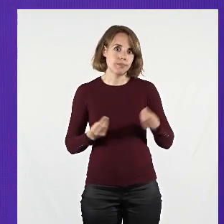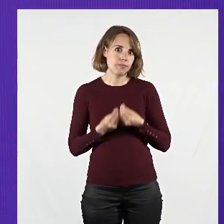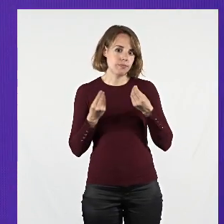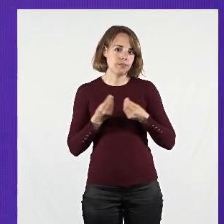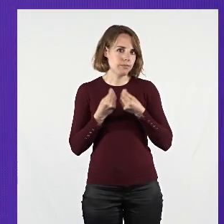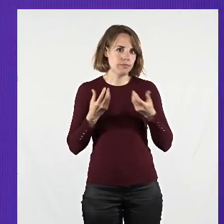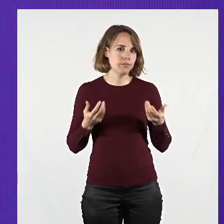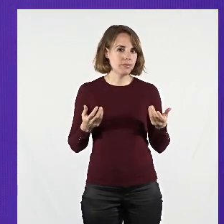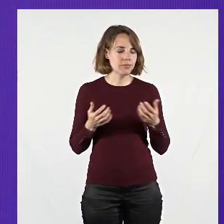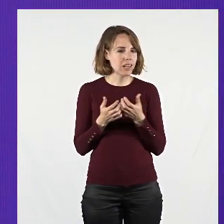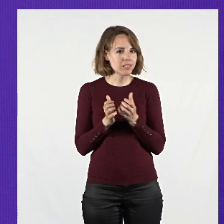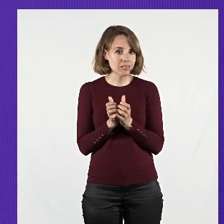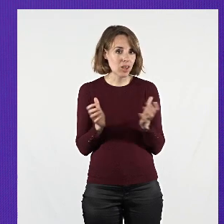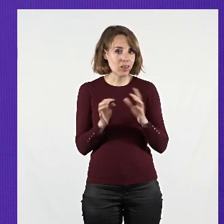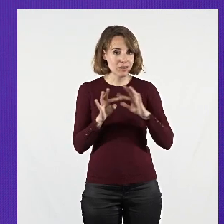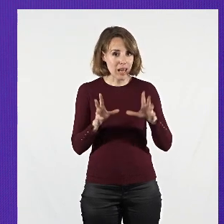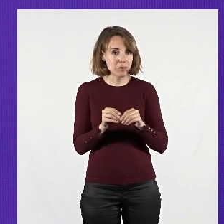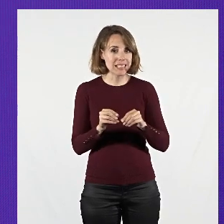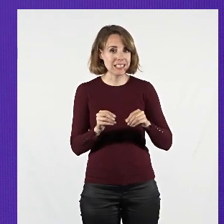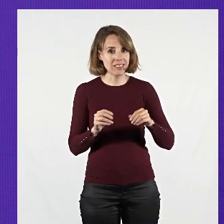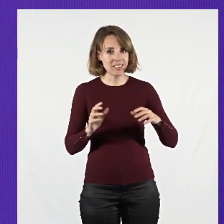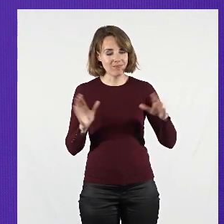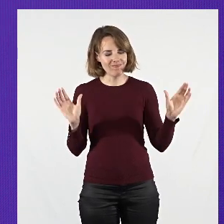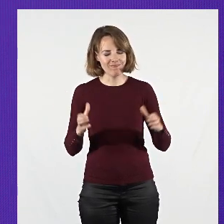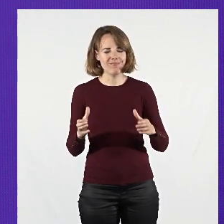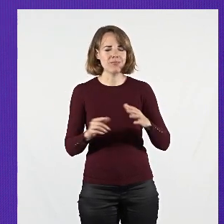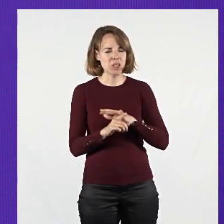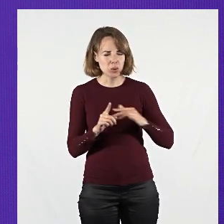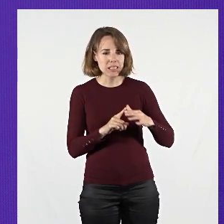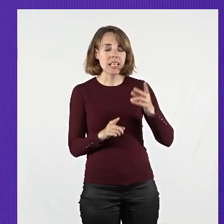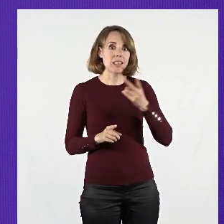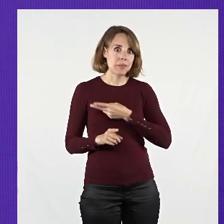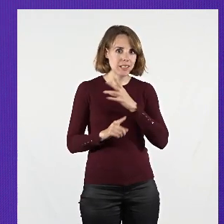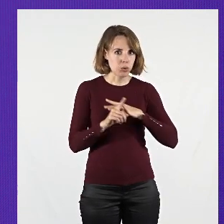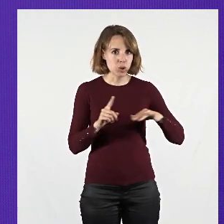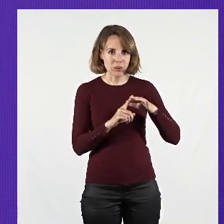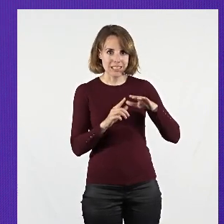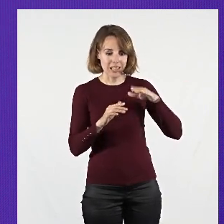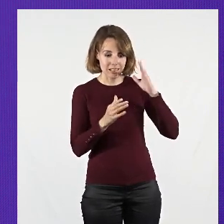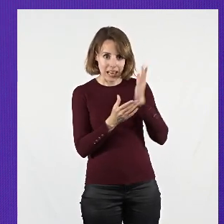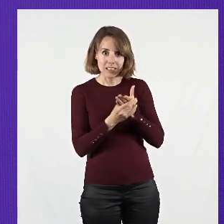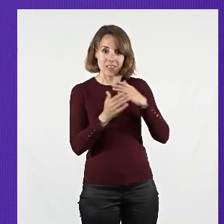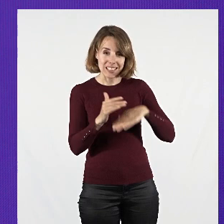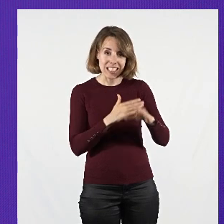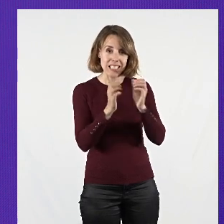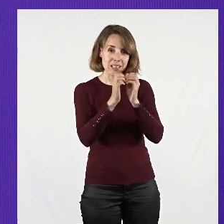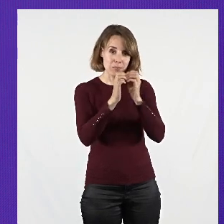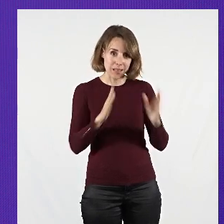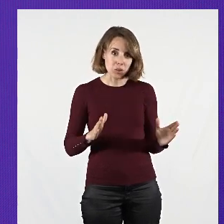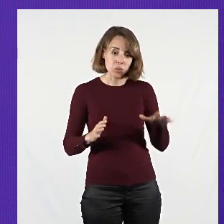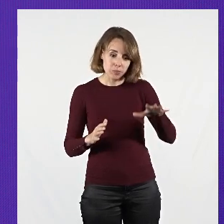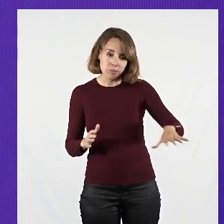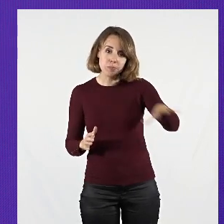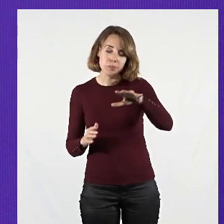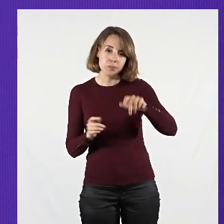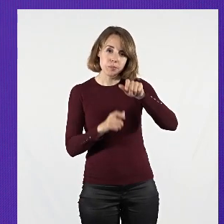grande famille du champ social et médico-social intervenant à domicile auprès des personnes âgées et du grand âge, pour rejoindre les